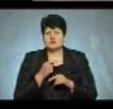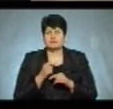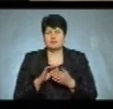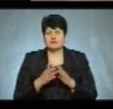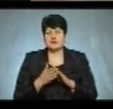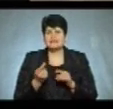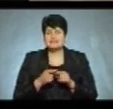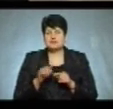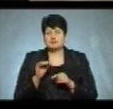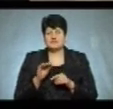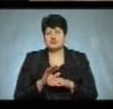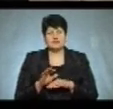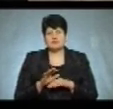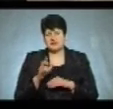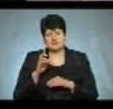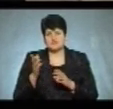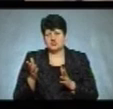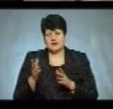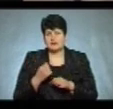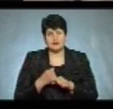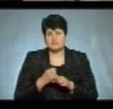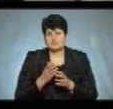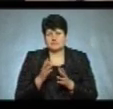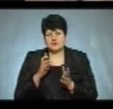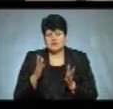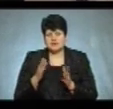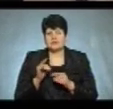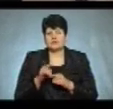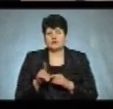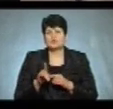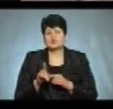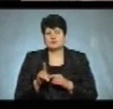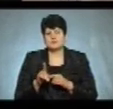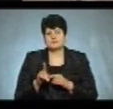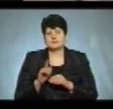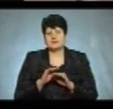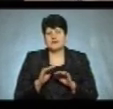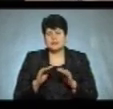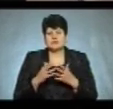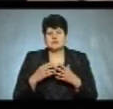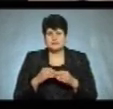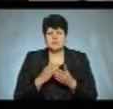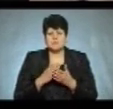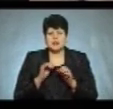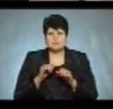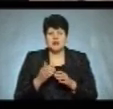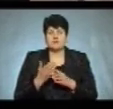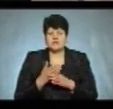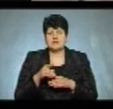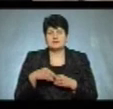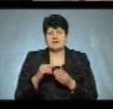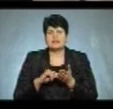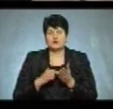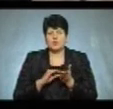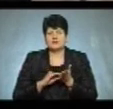дані посвідчення просто не випускалися в державі, не виготовлялися. І для того, щоб діти, сім'ї мали право на пільги, їм видавалася